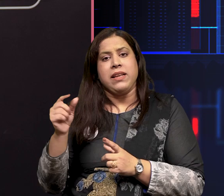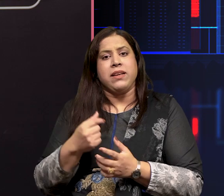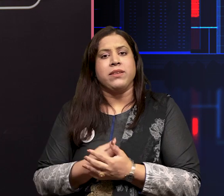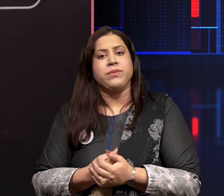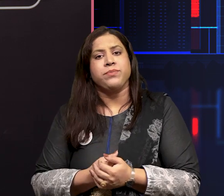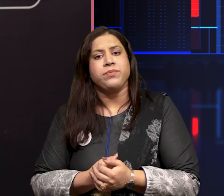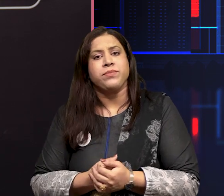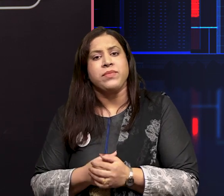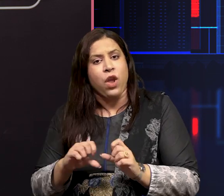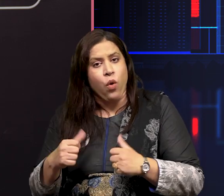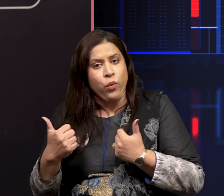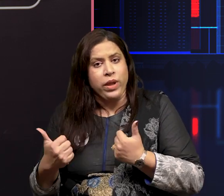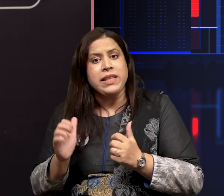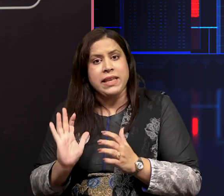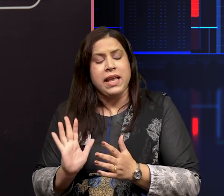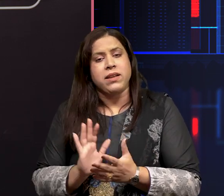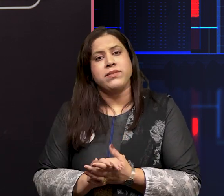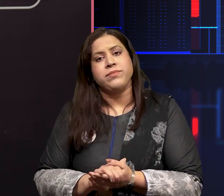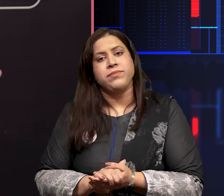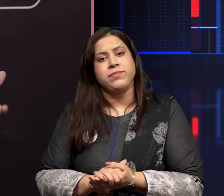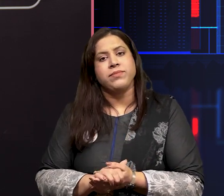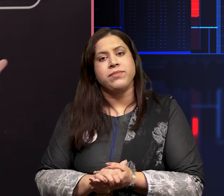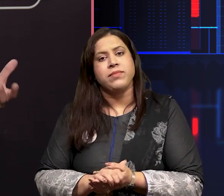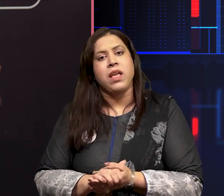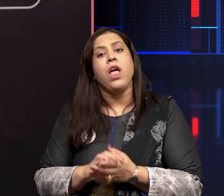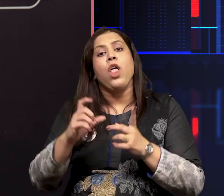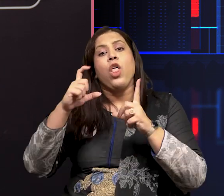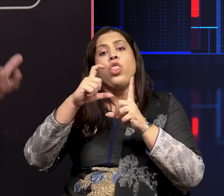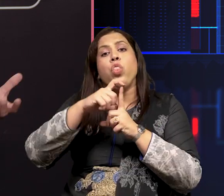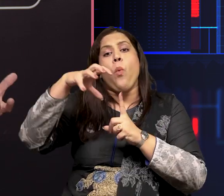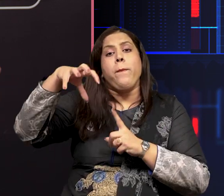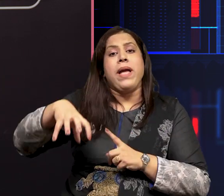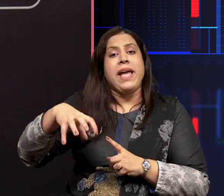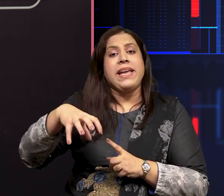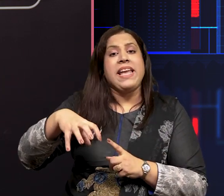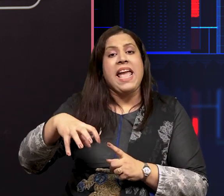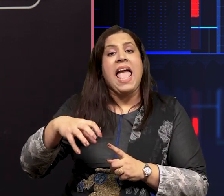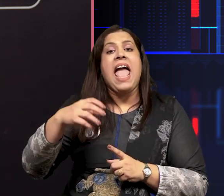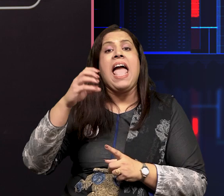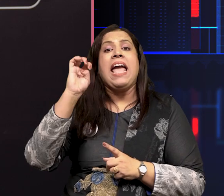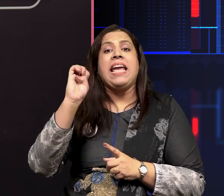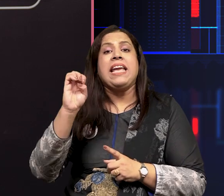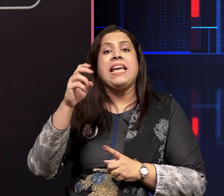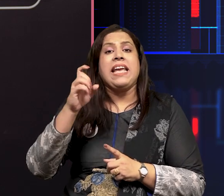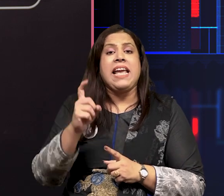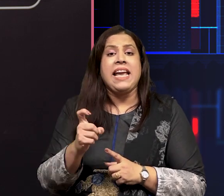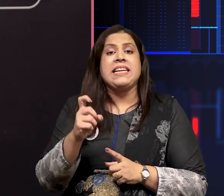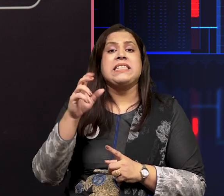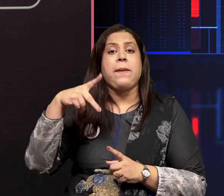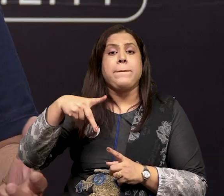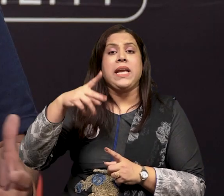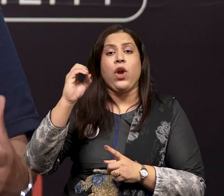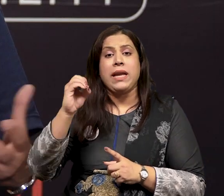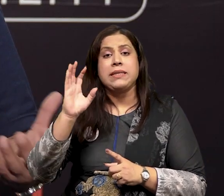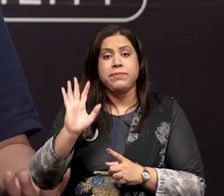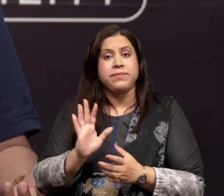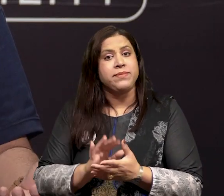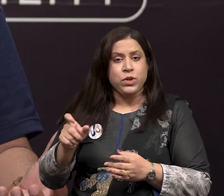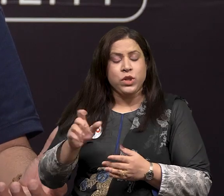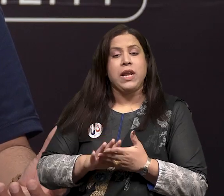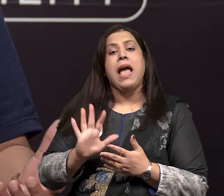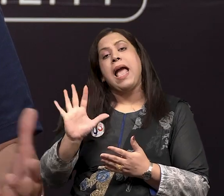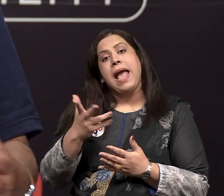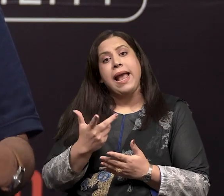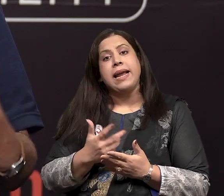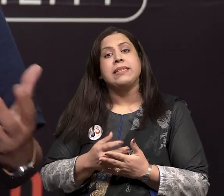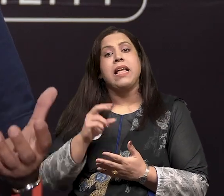हुआ जिसमें एक पाकिस्तानी आर्टिस्ट वर्दा शबीर का काम वाज लाइक, एंड राशिद राना ने भी वो किया। दुबई